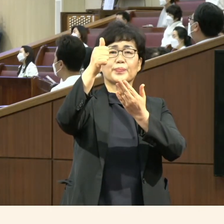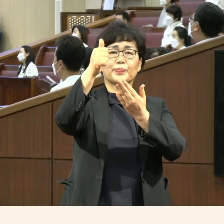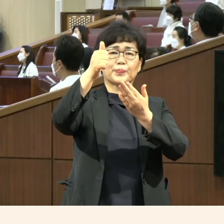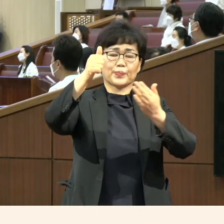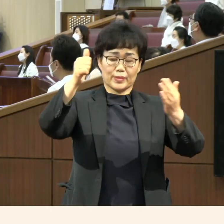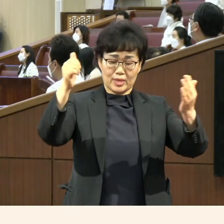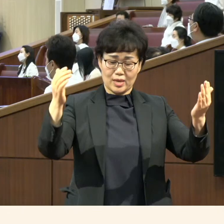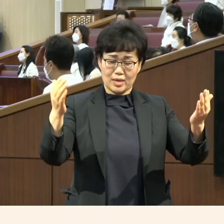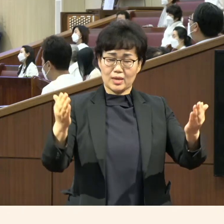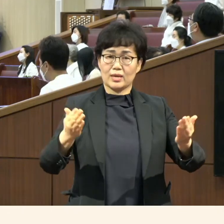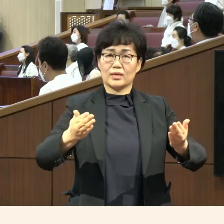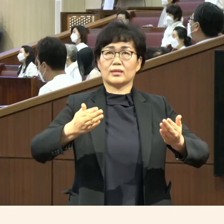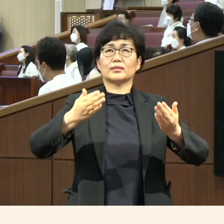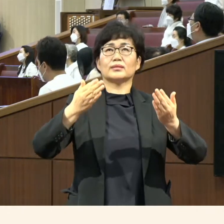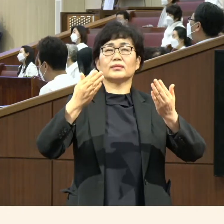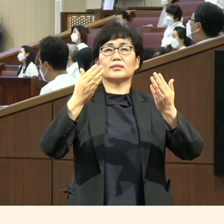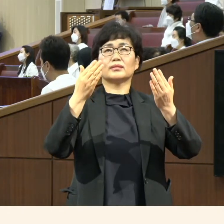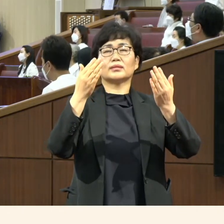하나님께